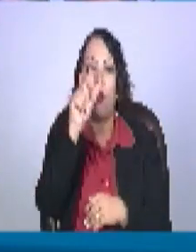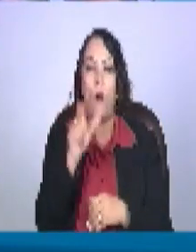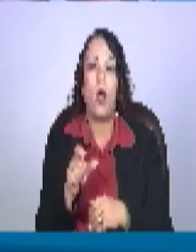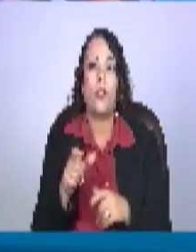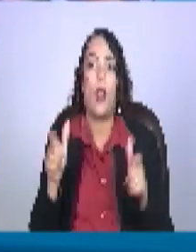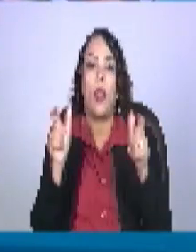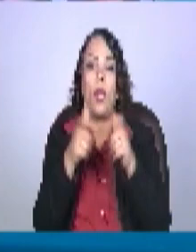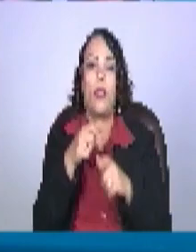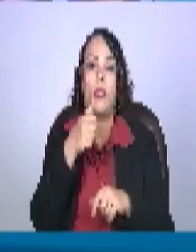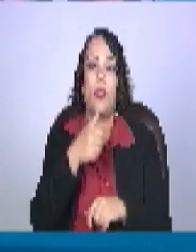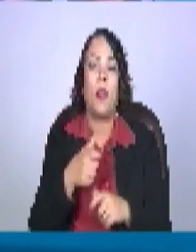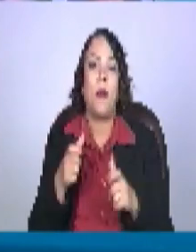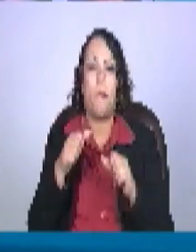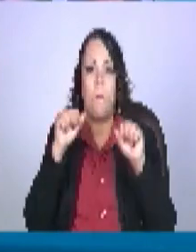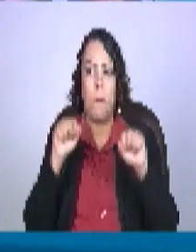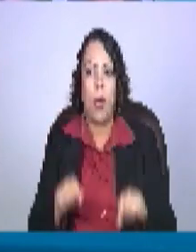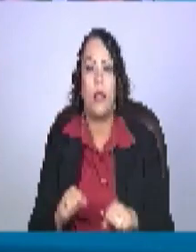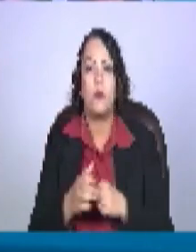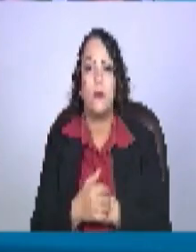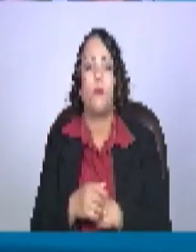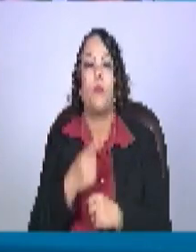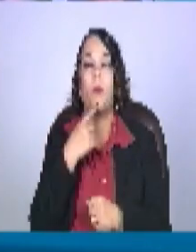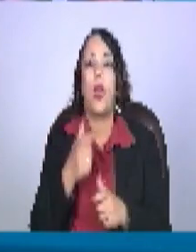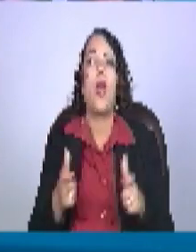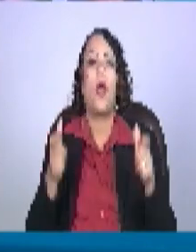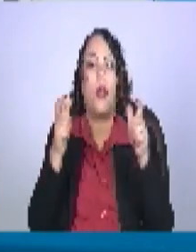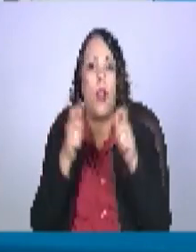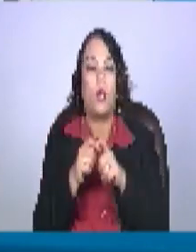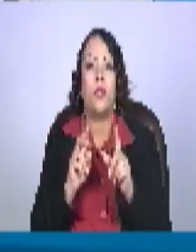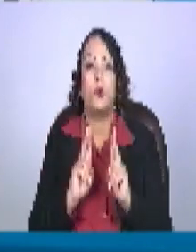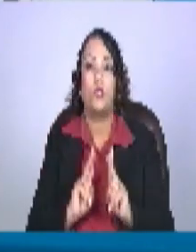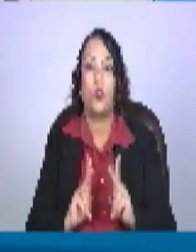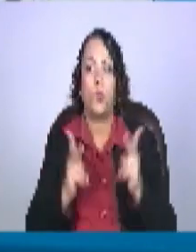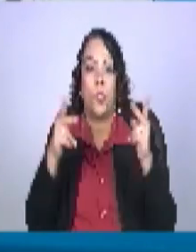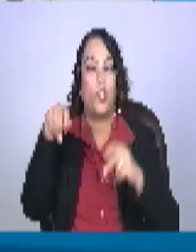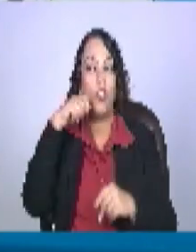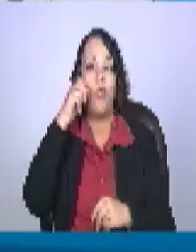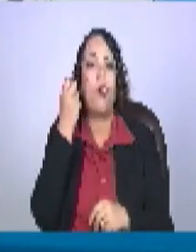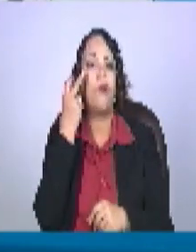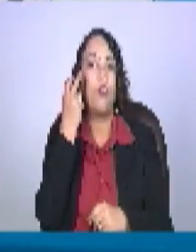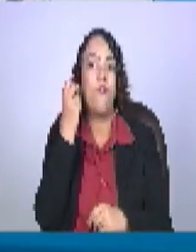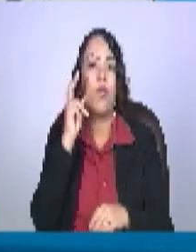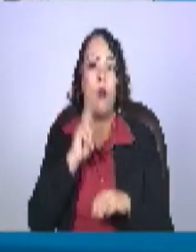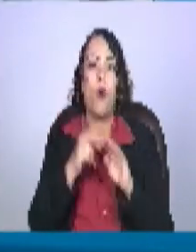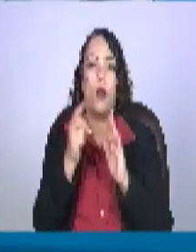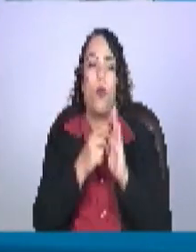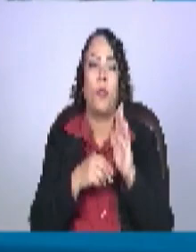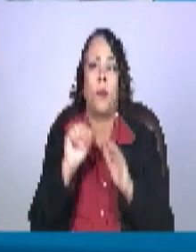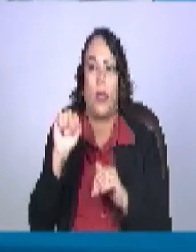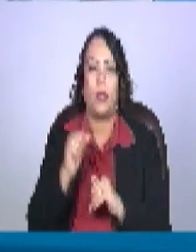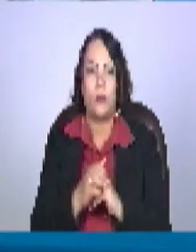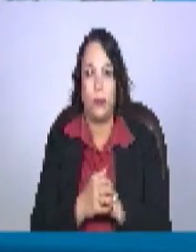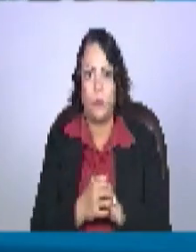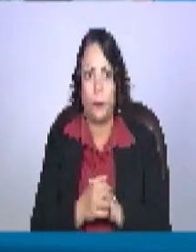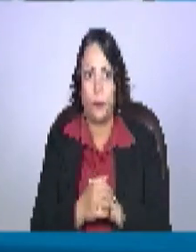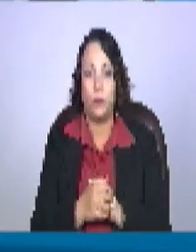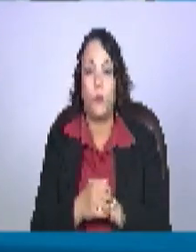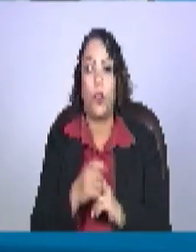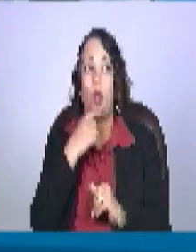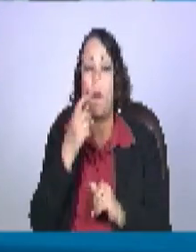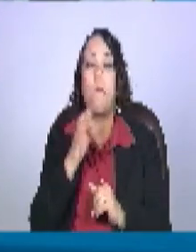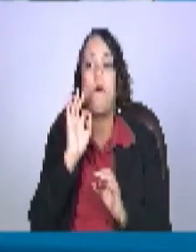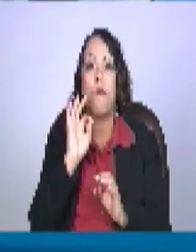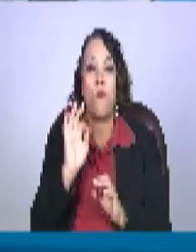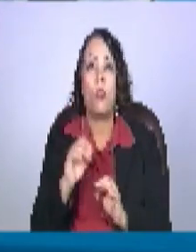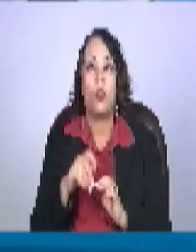لجان المجلس اسمها لجنه تطوير الاداره الثقافيه وتشريعاتها المقرر